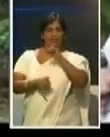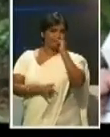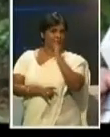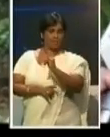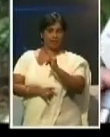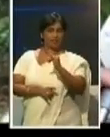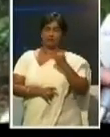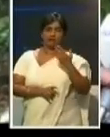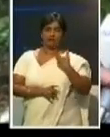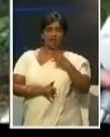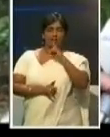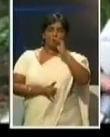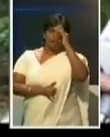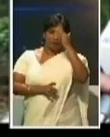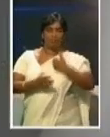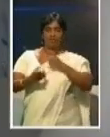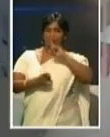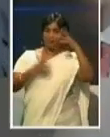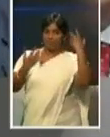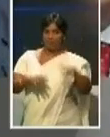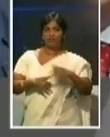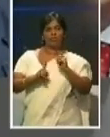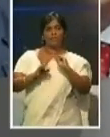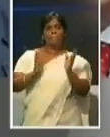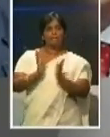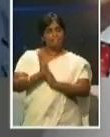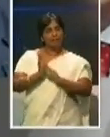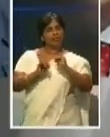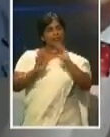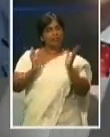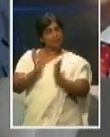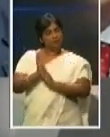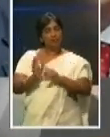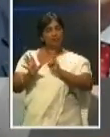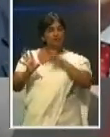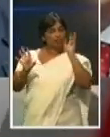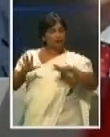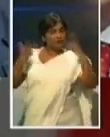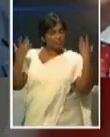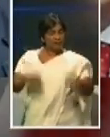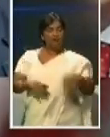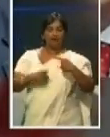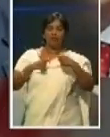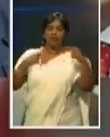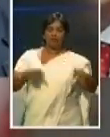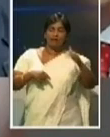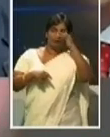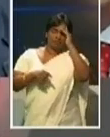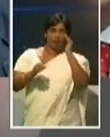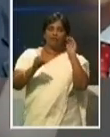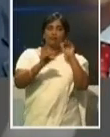වැරදි. මේ පිළිබඳව ගරු කතානායකතුමාට අපි දැනුම් දුන්නා. අග්‍රාමාත්‍යවරයා අග්‍රාමාත්‍ය ධුරයෙන් ඉවත් වූ පසු විපක්ෂ නායක